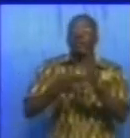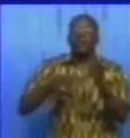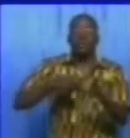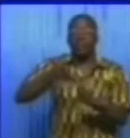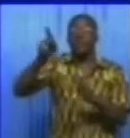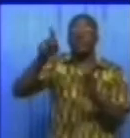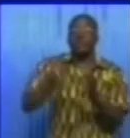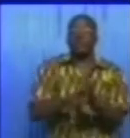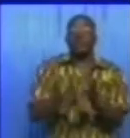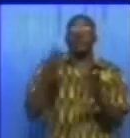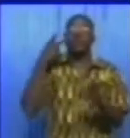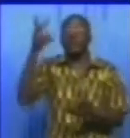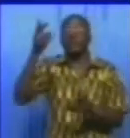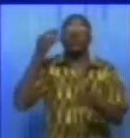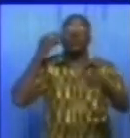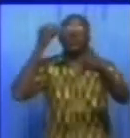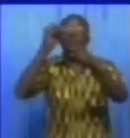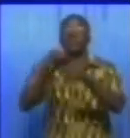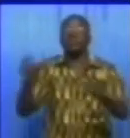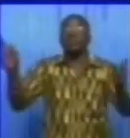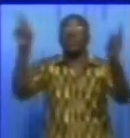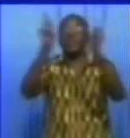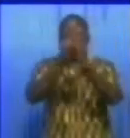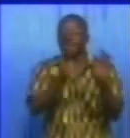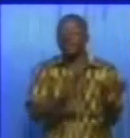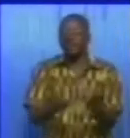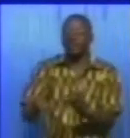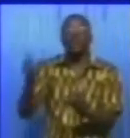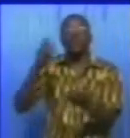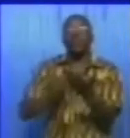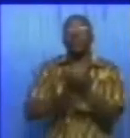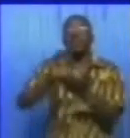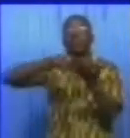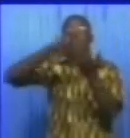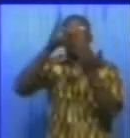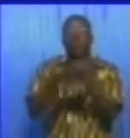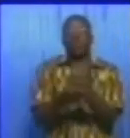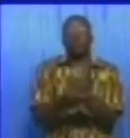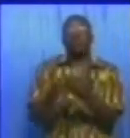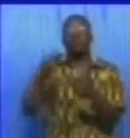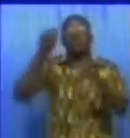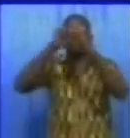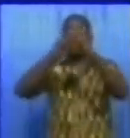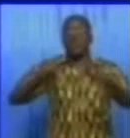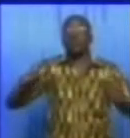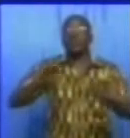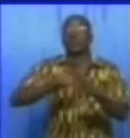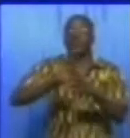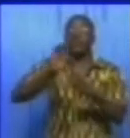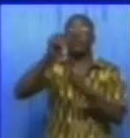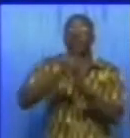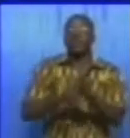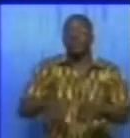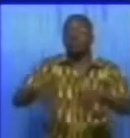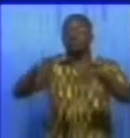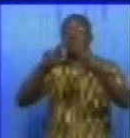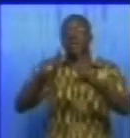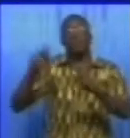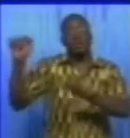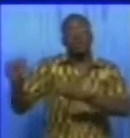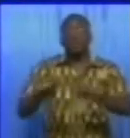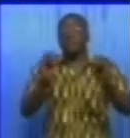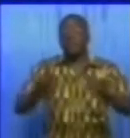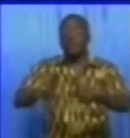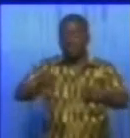professionnelle, voici l'objectif de cette rencontre organisée par le dit programme. Cet atelier d'information va également permettre à ces acteurs